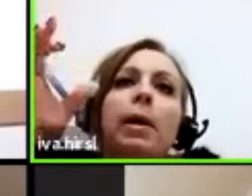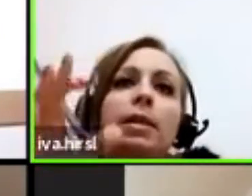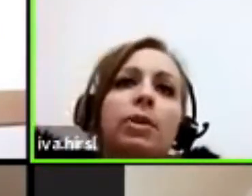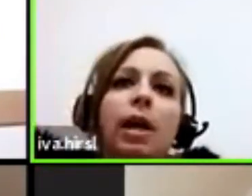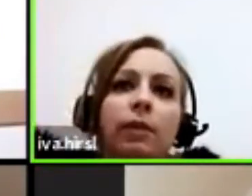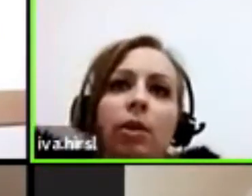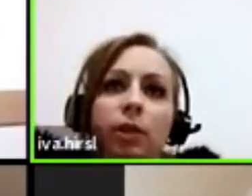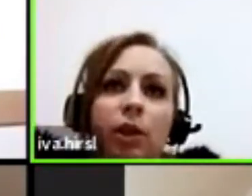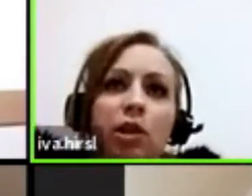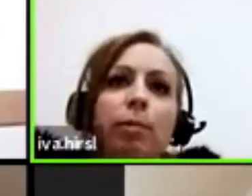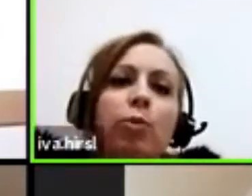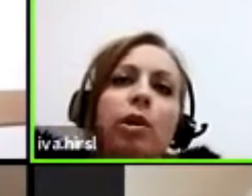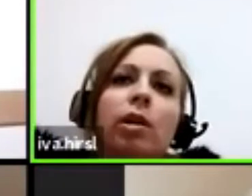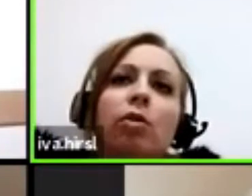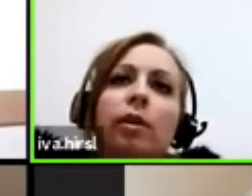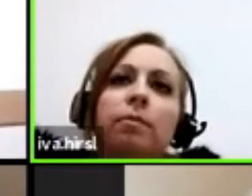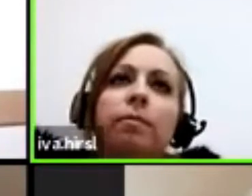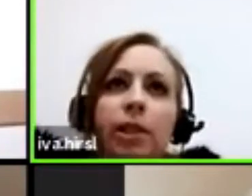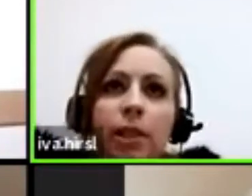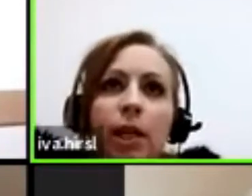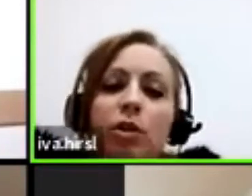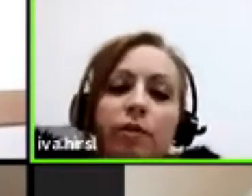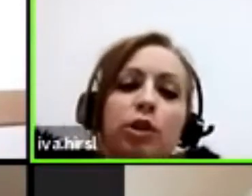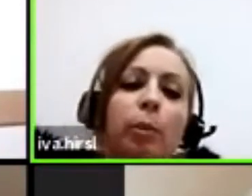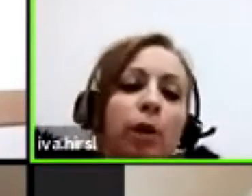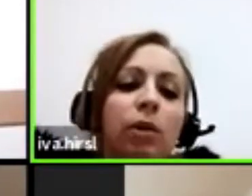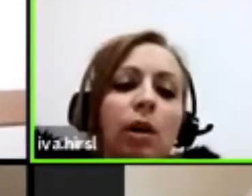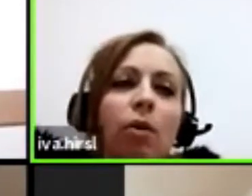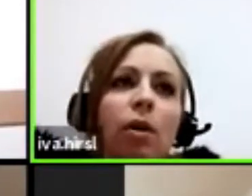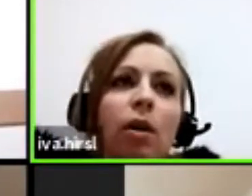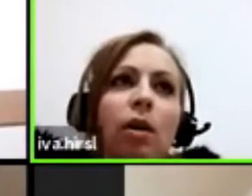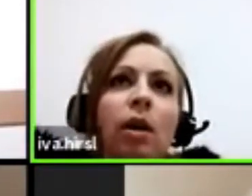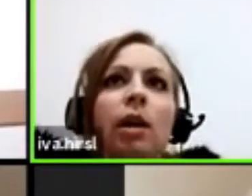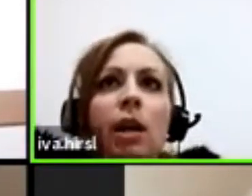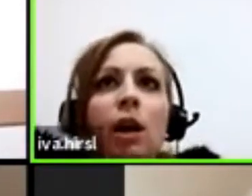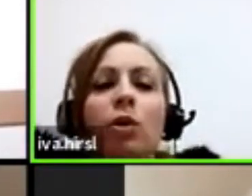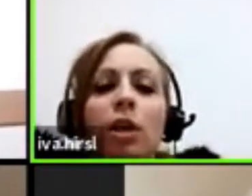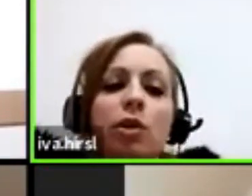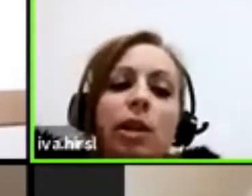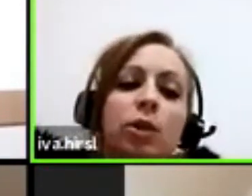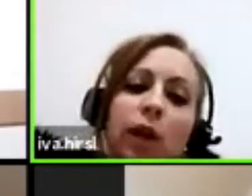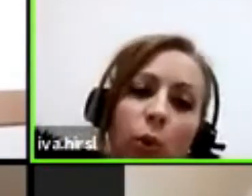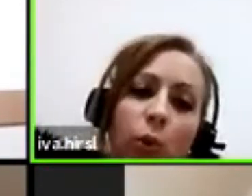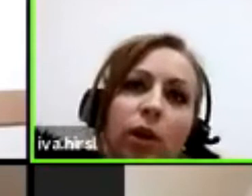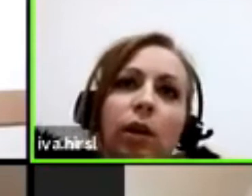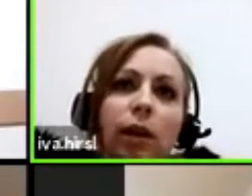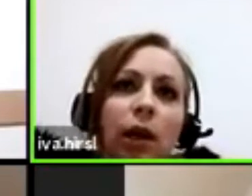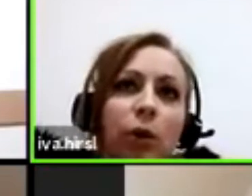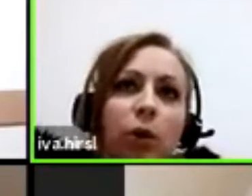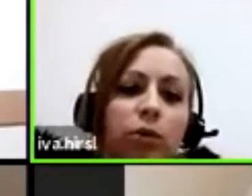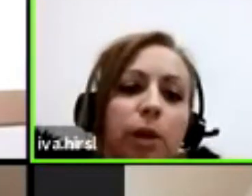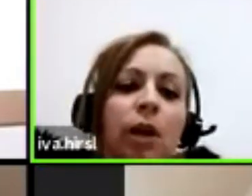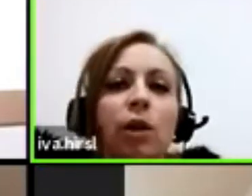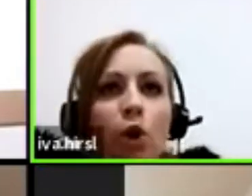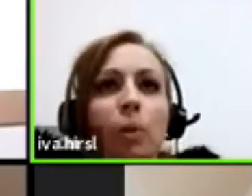ove maske su jedan dio, znači imamo i ove vizire što su već spomenute, iako znači, nisu svi gluhe i